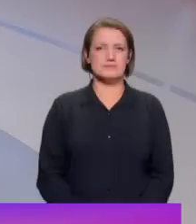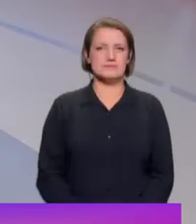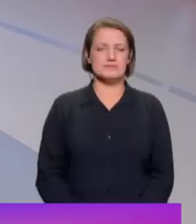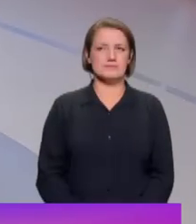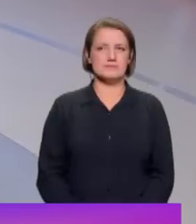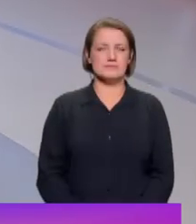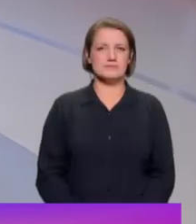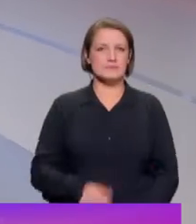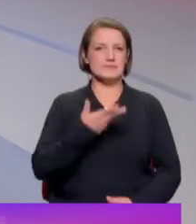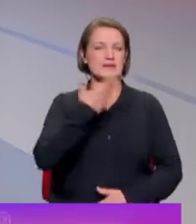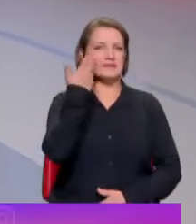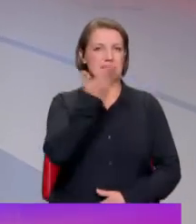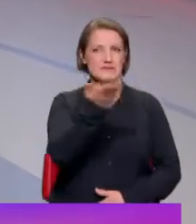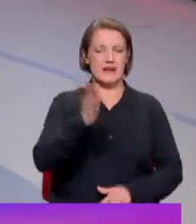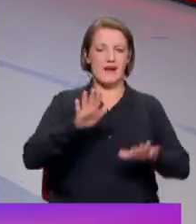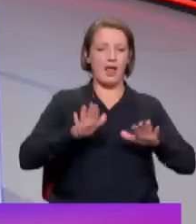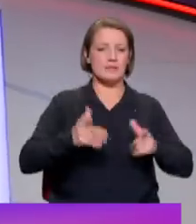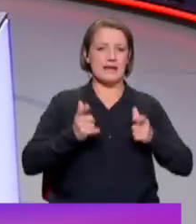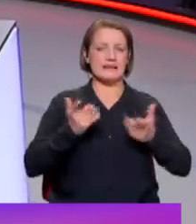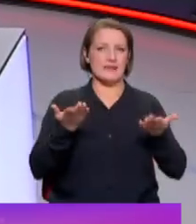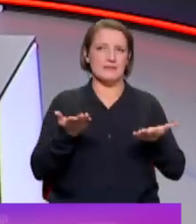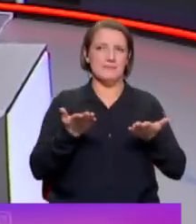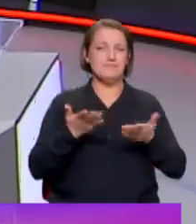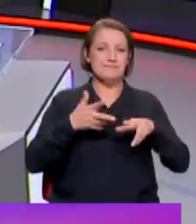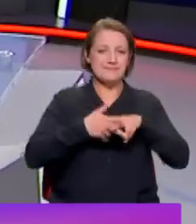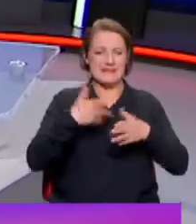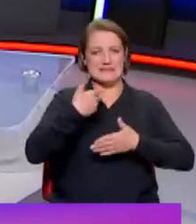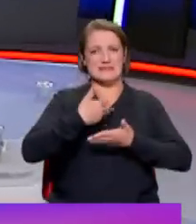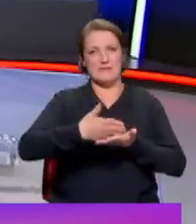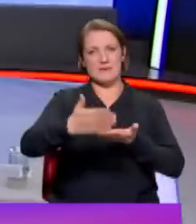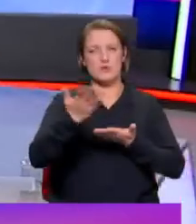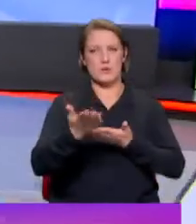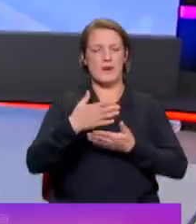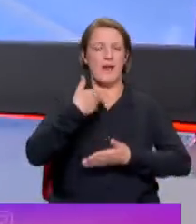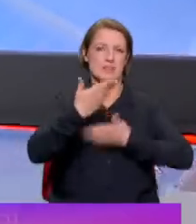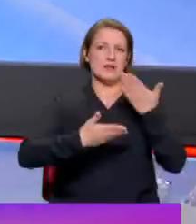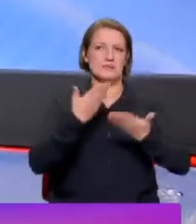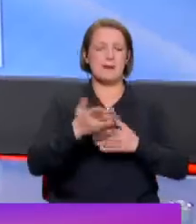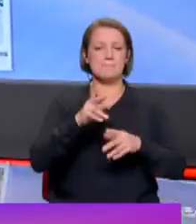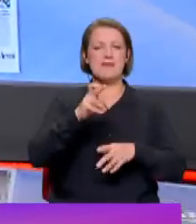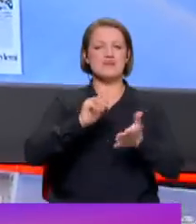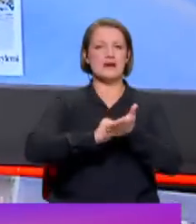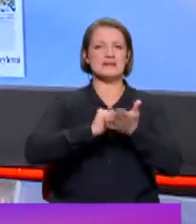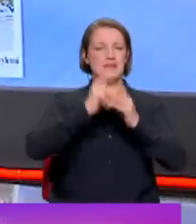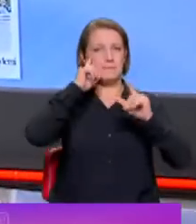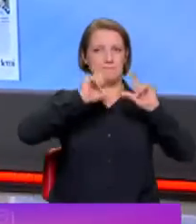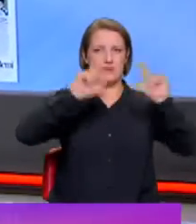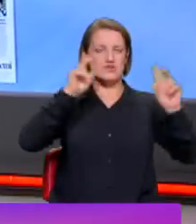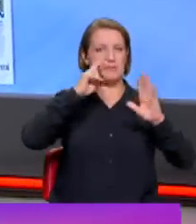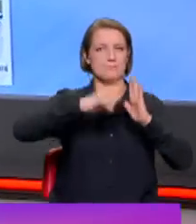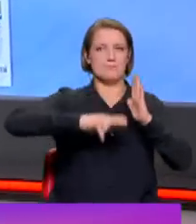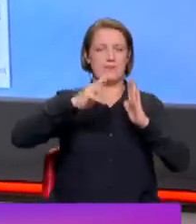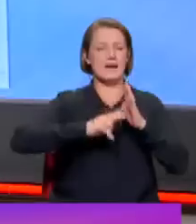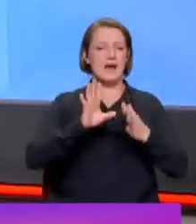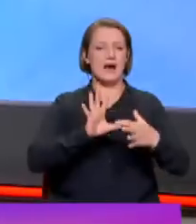edeceğiz sevgili izleyenler kaldığımız yerden devam ediyoruz gündemi aktarmaya pencere gazetesinin manşetine bakacağız